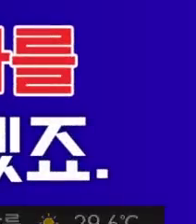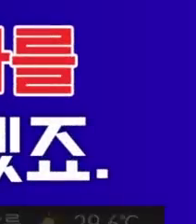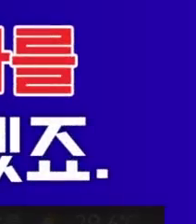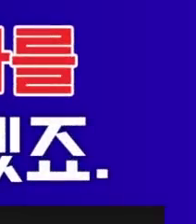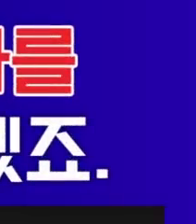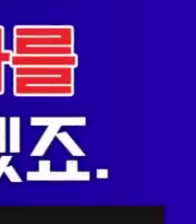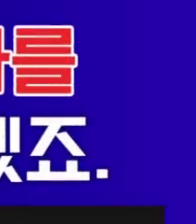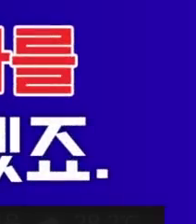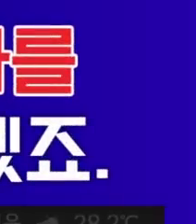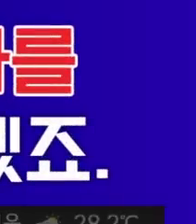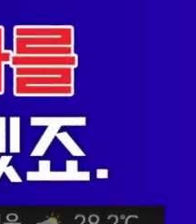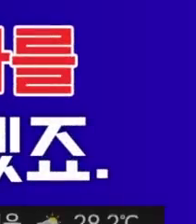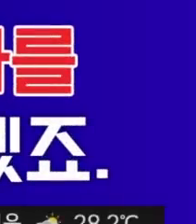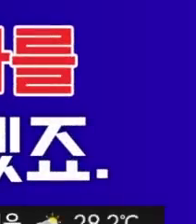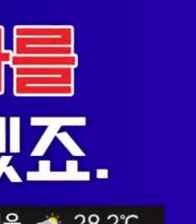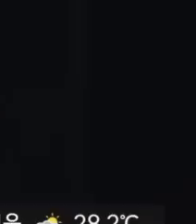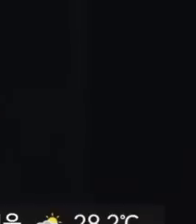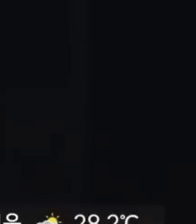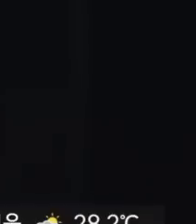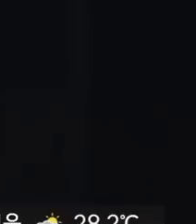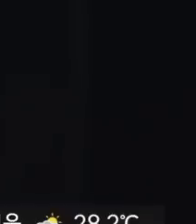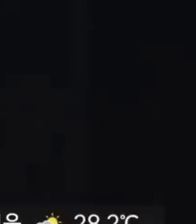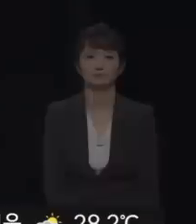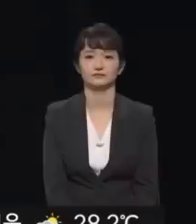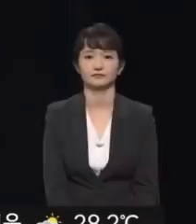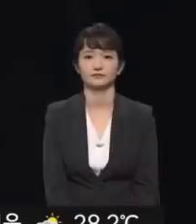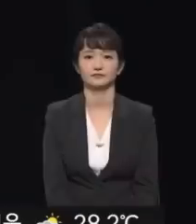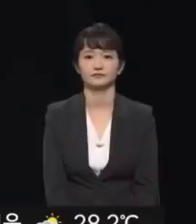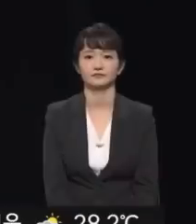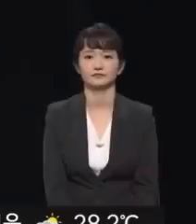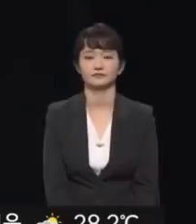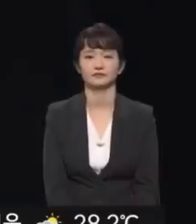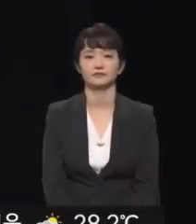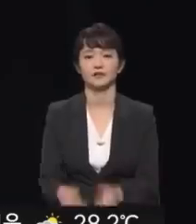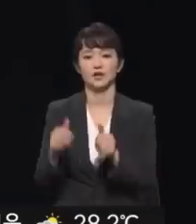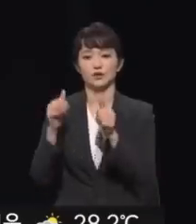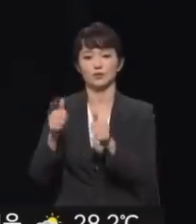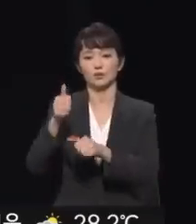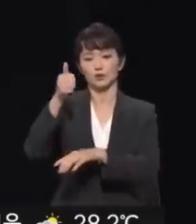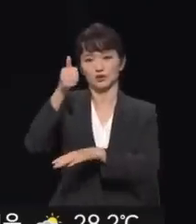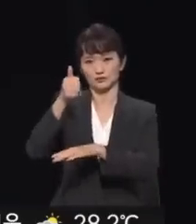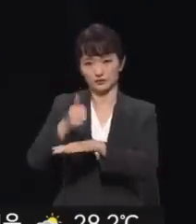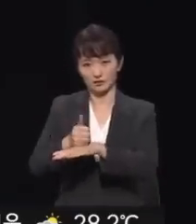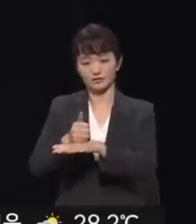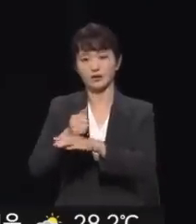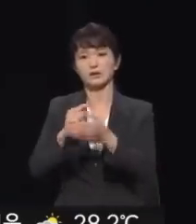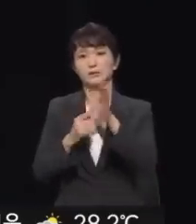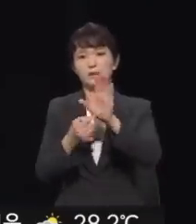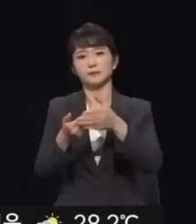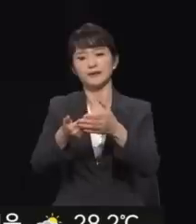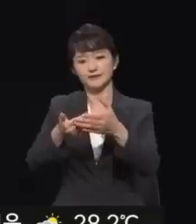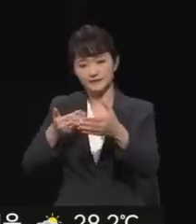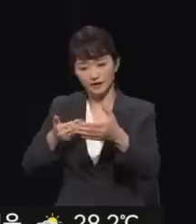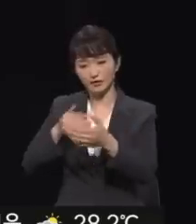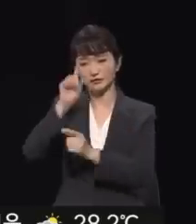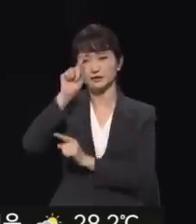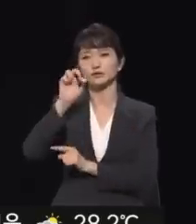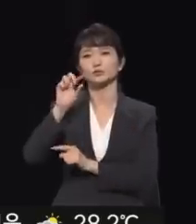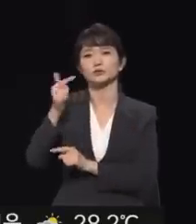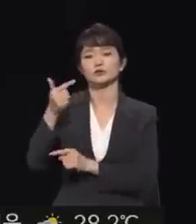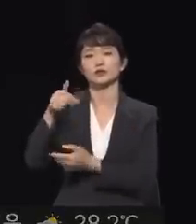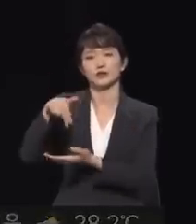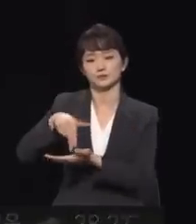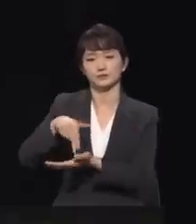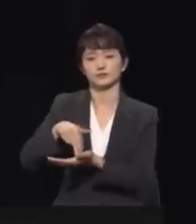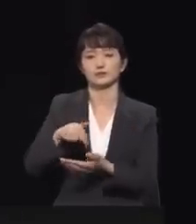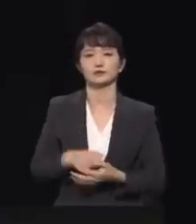하겠죠 예 가처분 결과가 나오기 전에 인용 결과가 나오기 전 했더니 속 전체 패 입장입니다